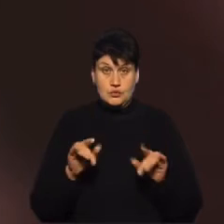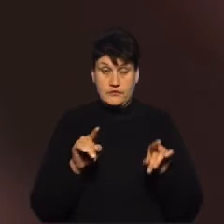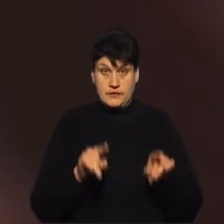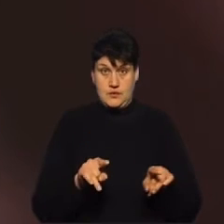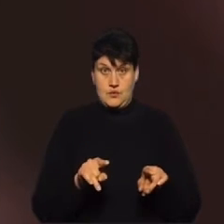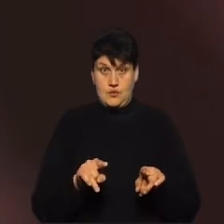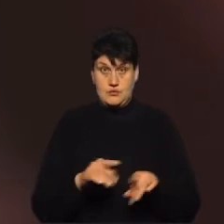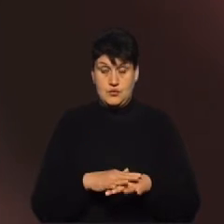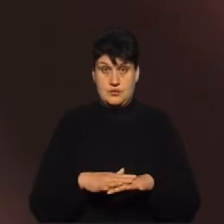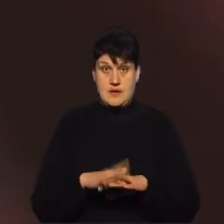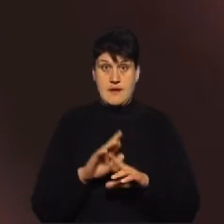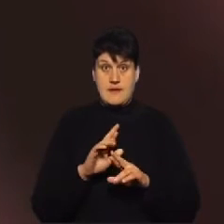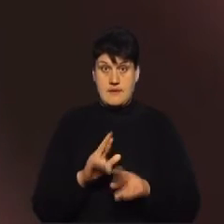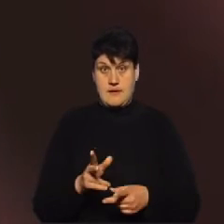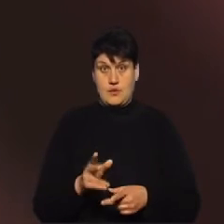культурний центр.